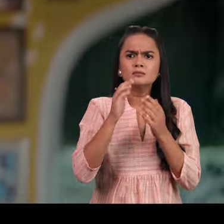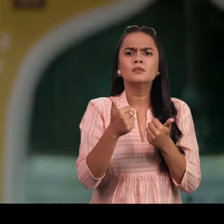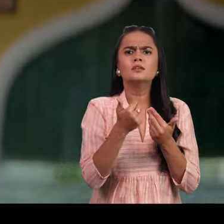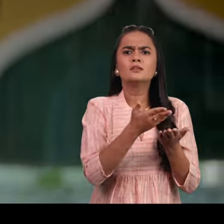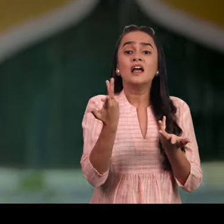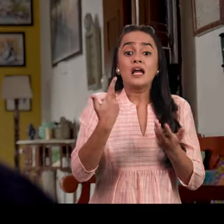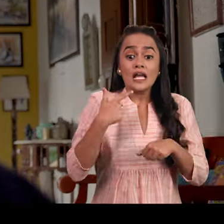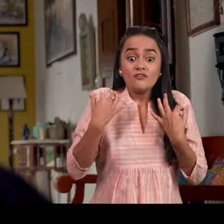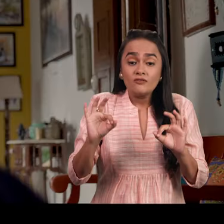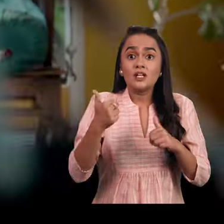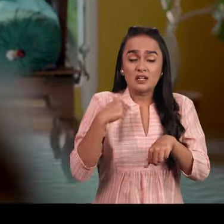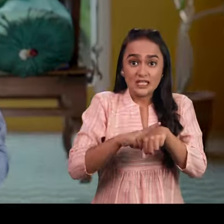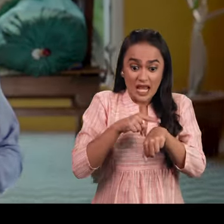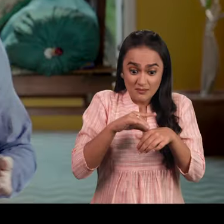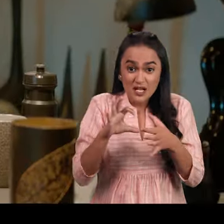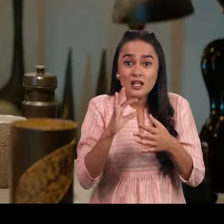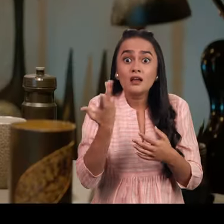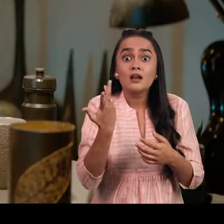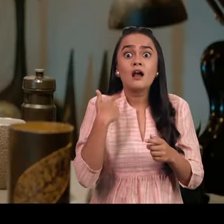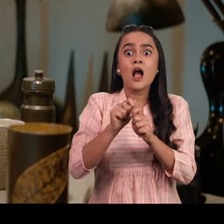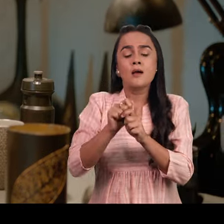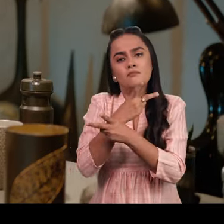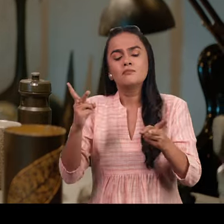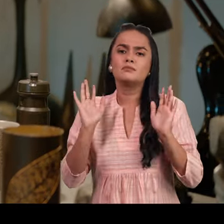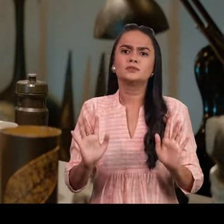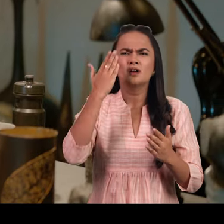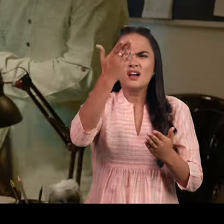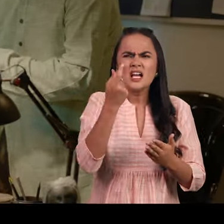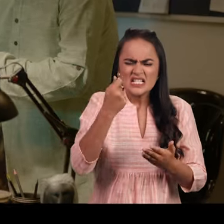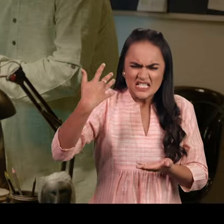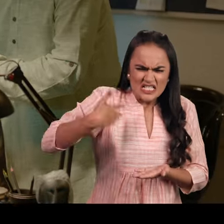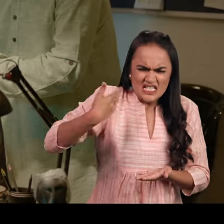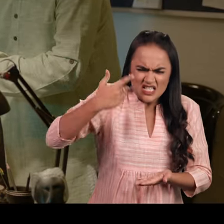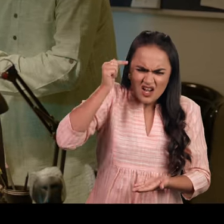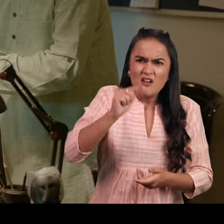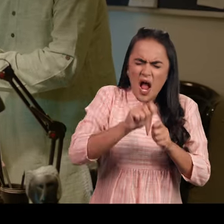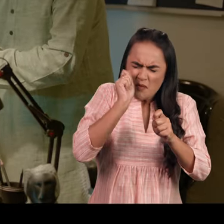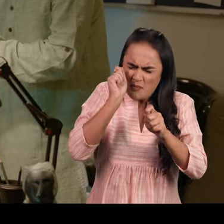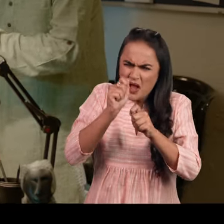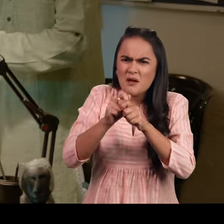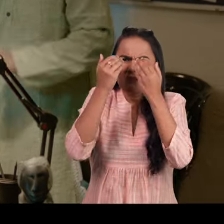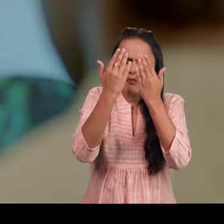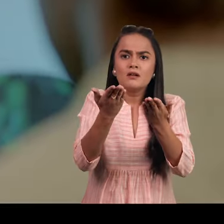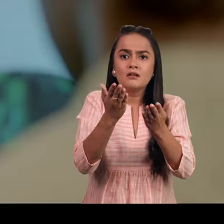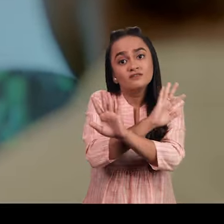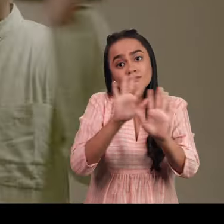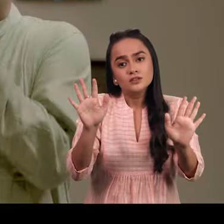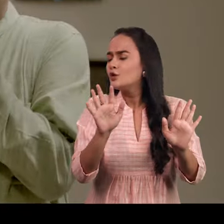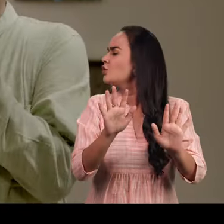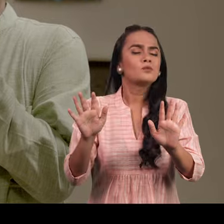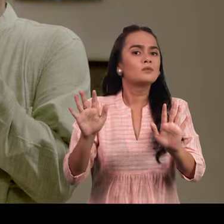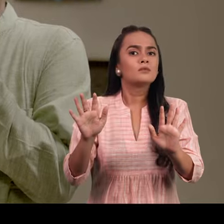એકાઉન્ટ નથી. કારણ કે હું નબરો નથી. મારા મતે ટાઈમ નો ઉપયોગ કામ કરવા માટે થવો જોઈએ. અરે કેટલા પૈસા કમાવા છે તારે? કામ કામ કામ.